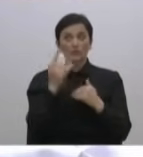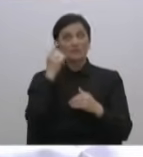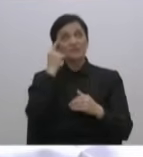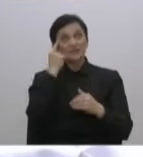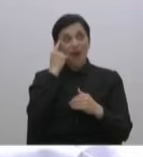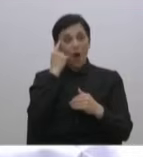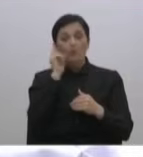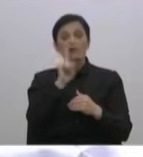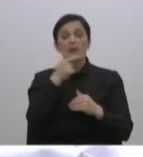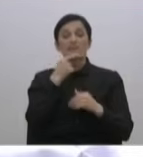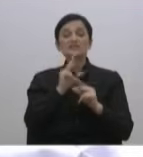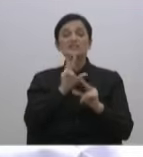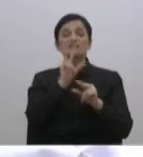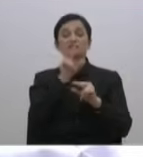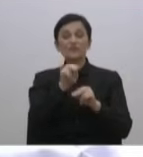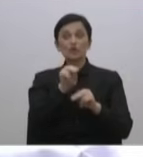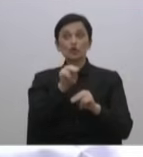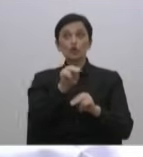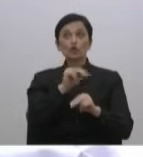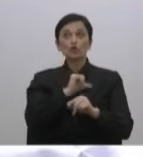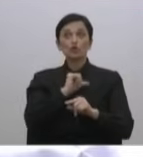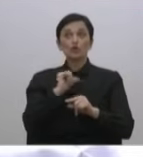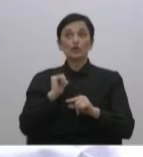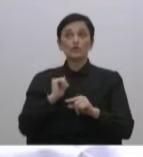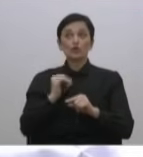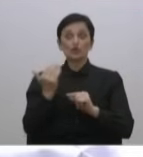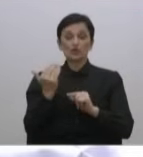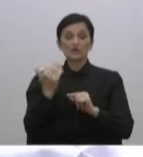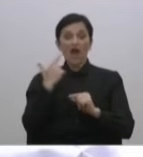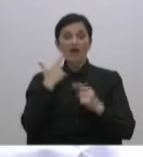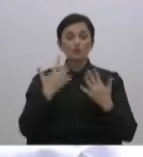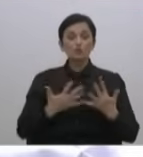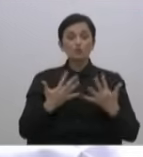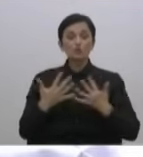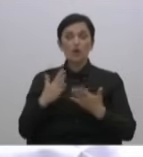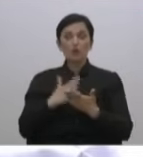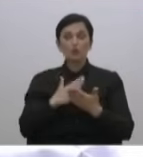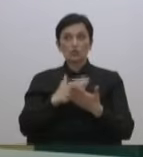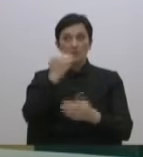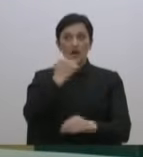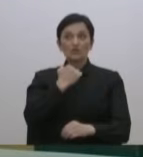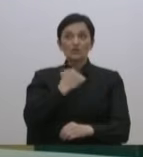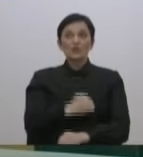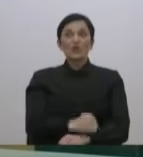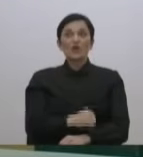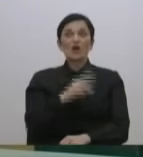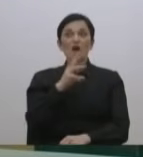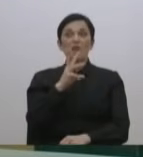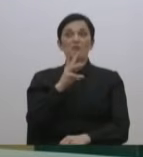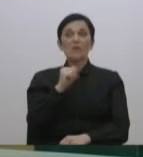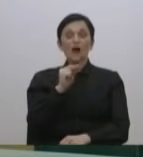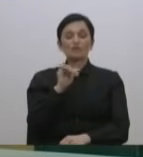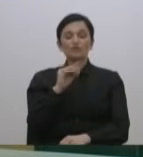დაუფიქრდეთ სანამ რამე სიტყვით, იმიტომ რომ თვითონ თქვენ ხდებით უხერხულობაში. მადლობა. ნიკა